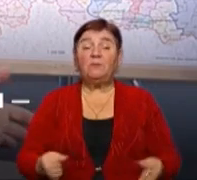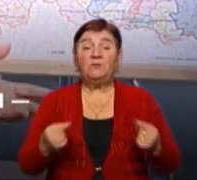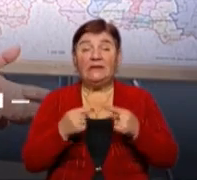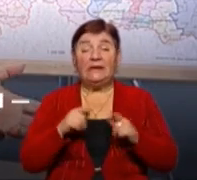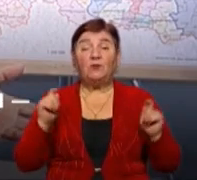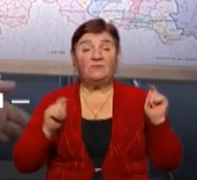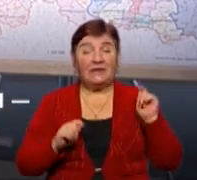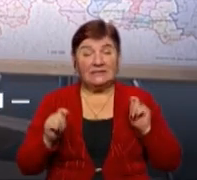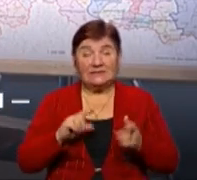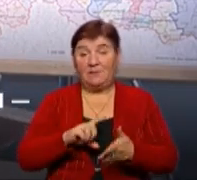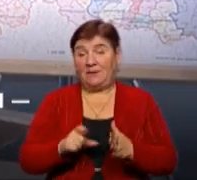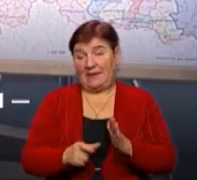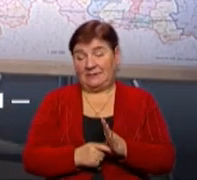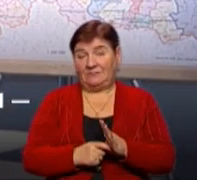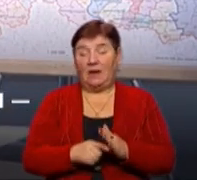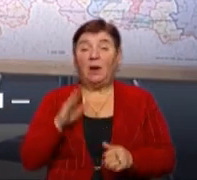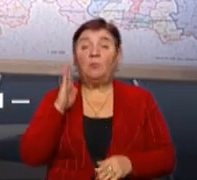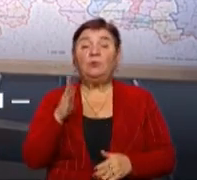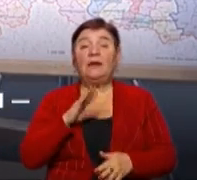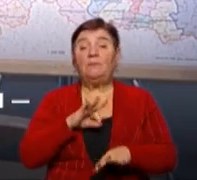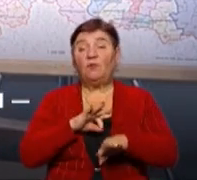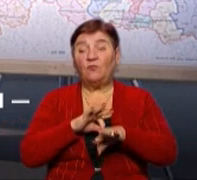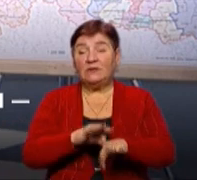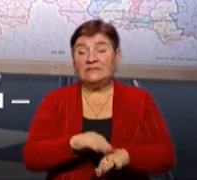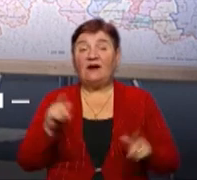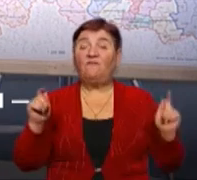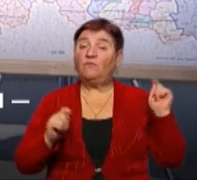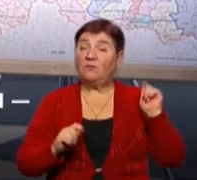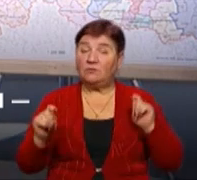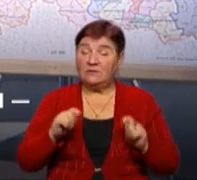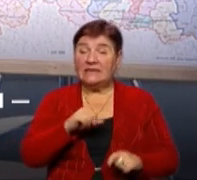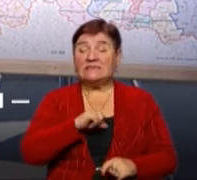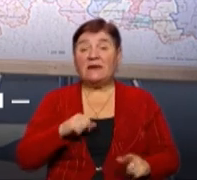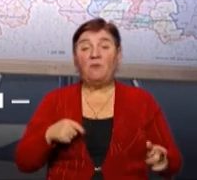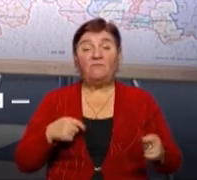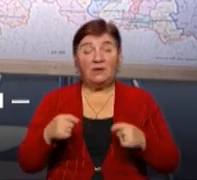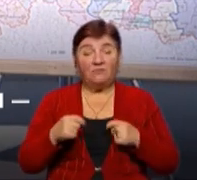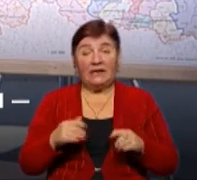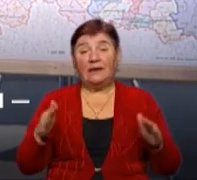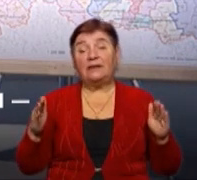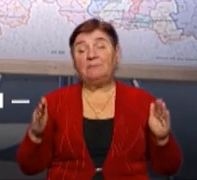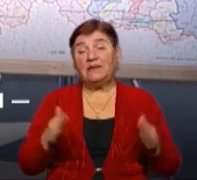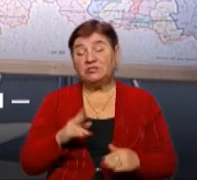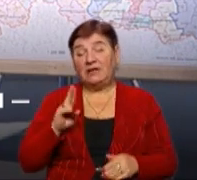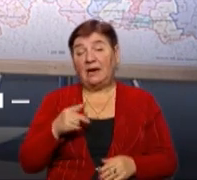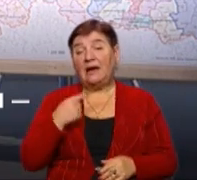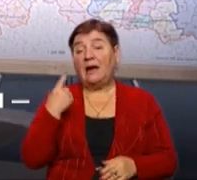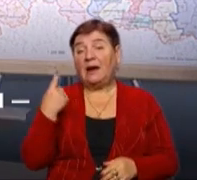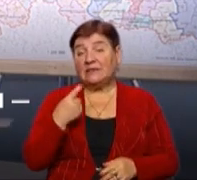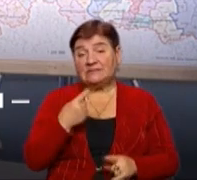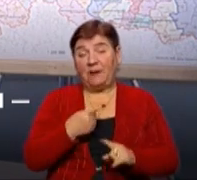відповідні конференції палат, але буде проводитись і форум місцевого самоврядування не менше як раз на